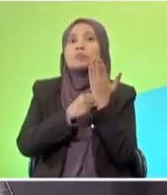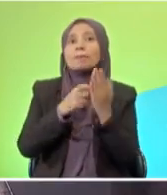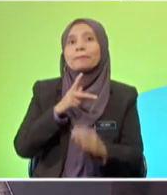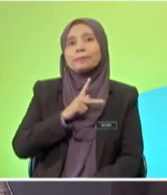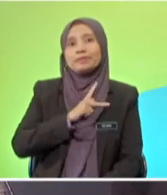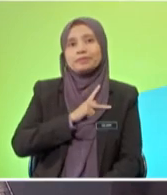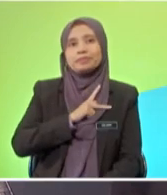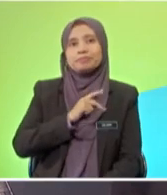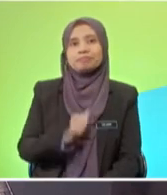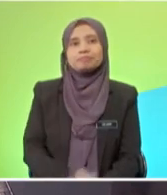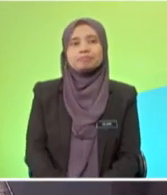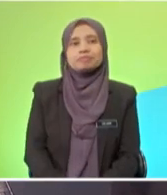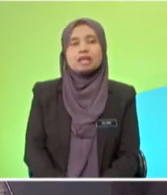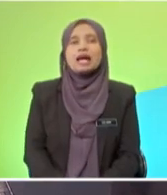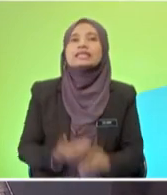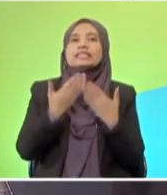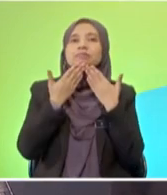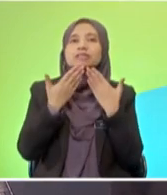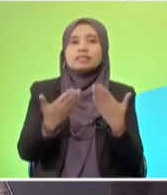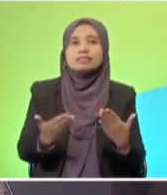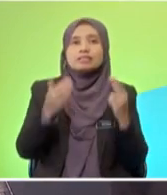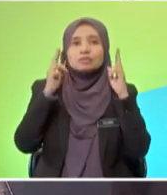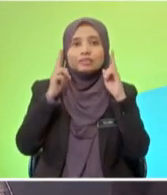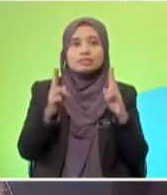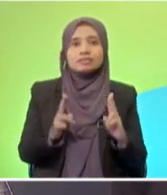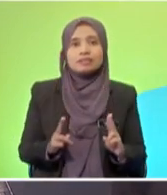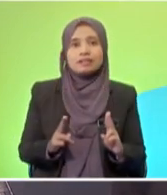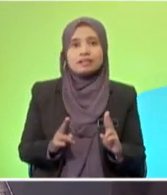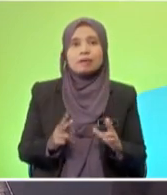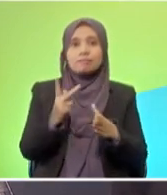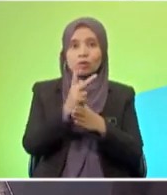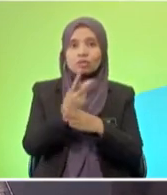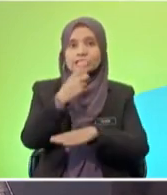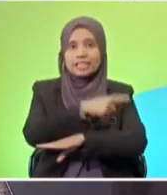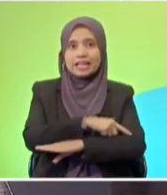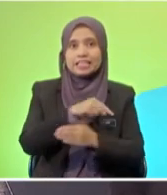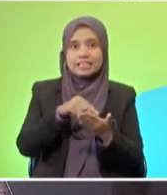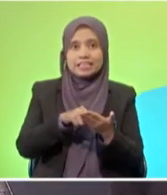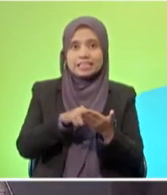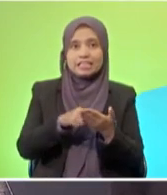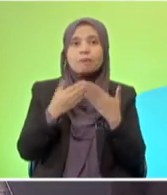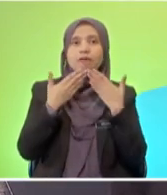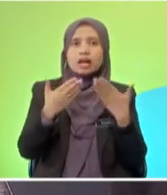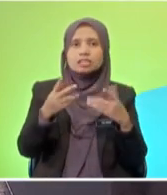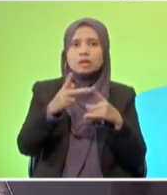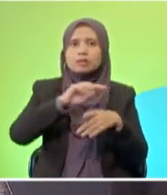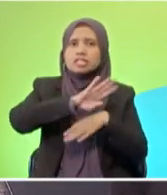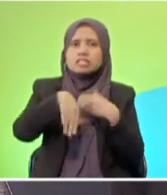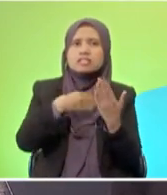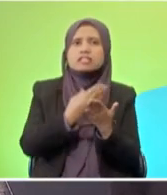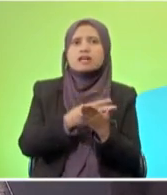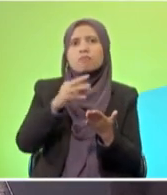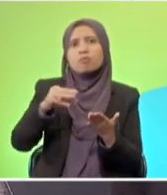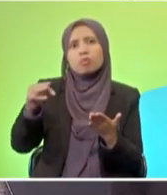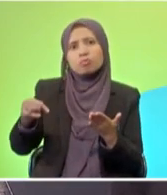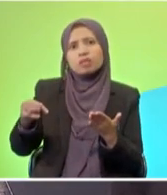itu dia jadi Ustaz Terima kasih banyak-banyak atas 10% pada hari ini Terima kasih juga kepada semua murid-murid di Google mie